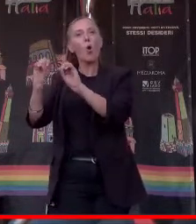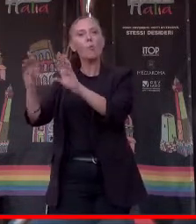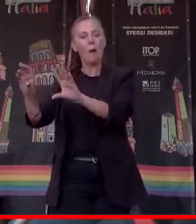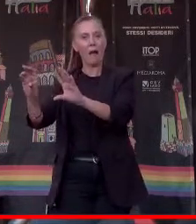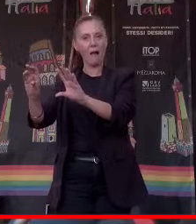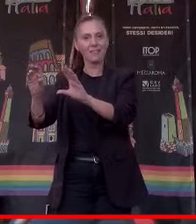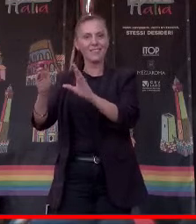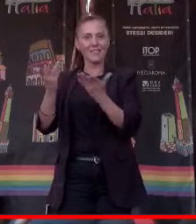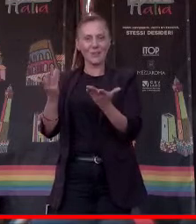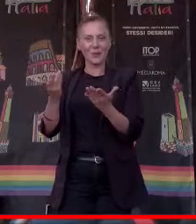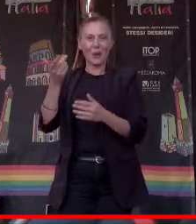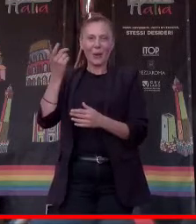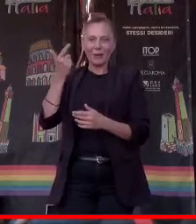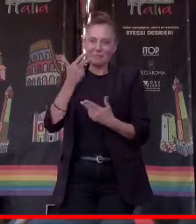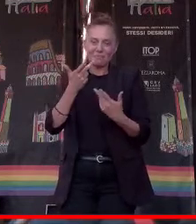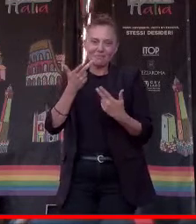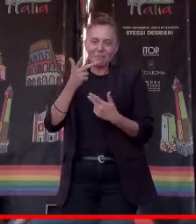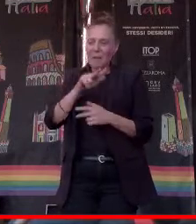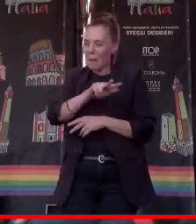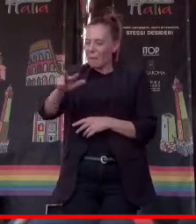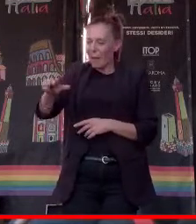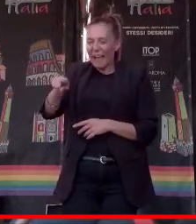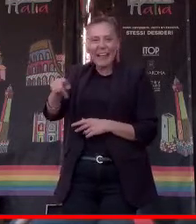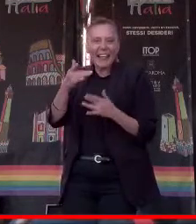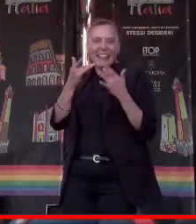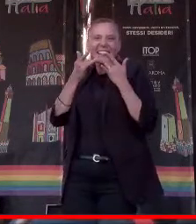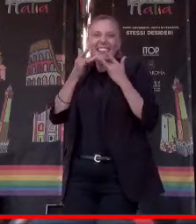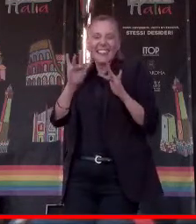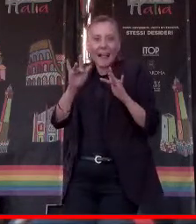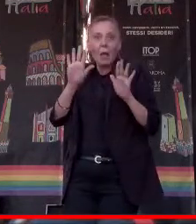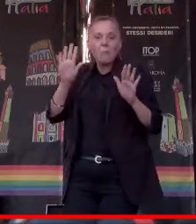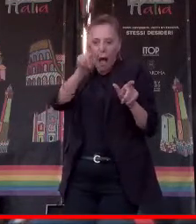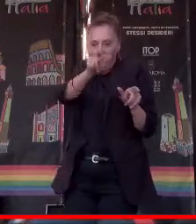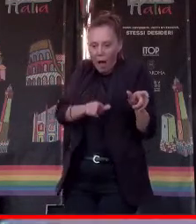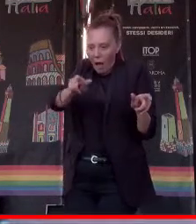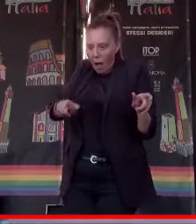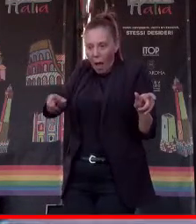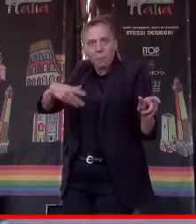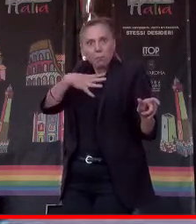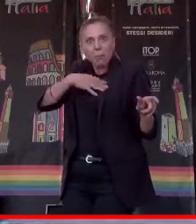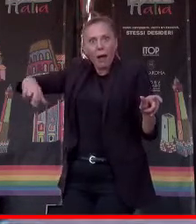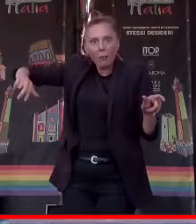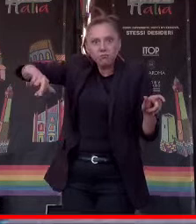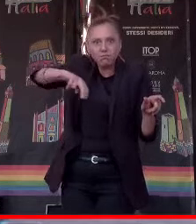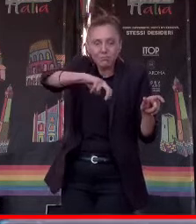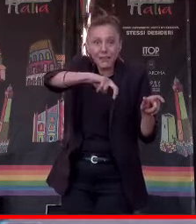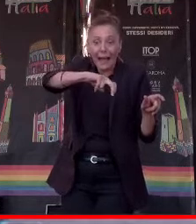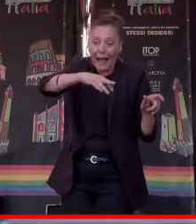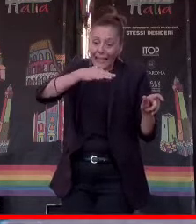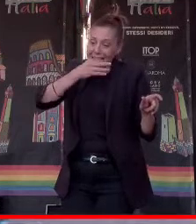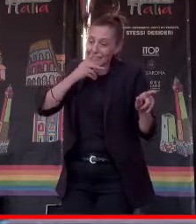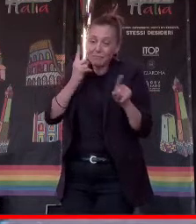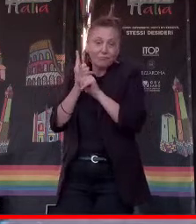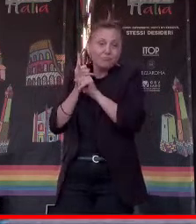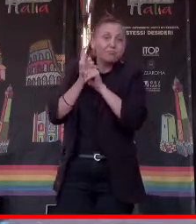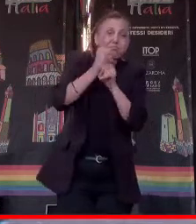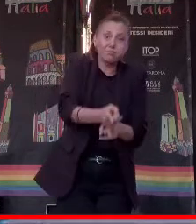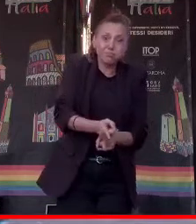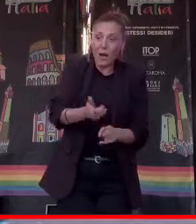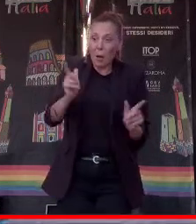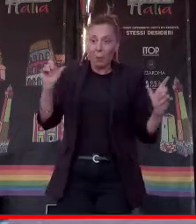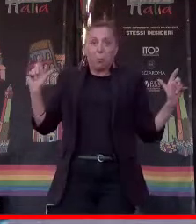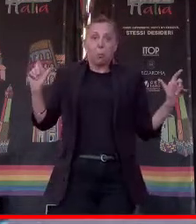ripeto, il semplice parcheggio su una striscia bianca poi comporta una serie di impedimenti a